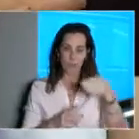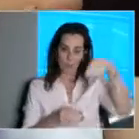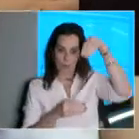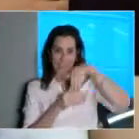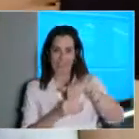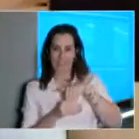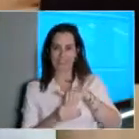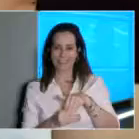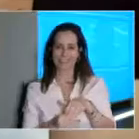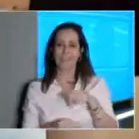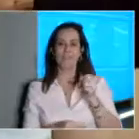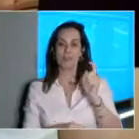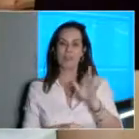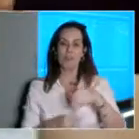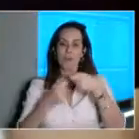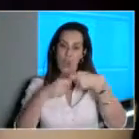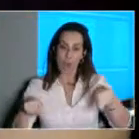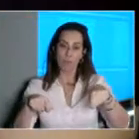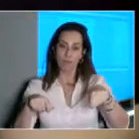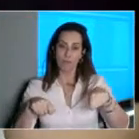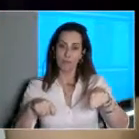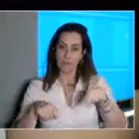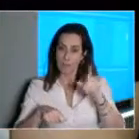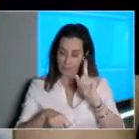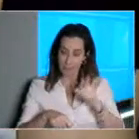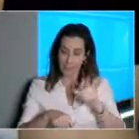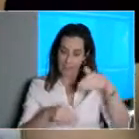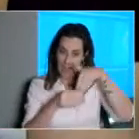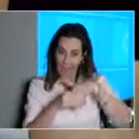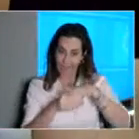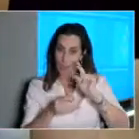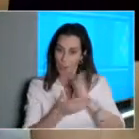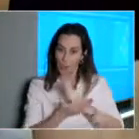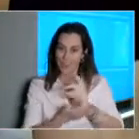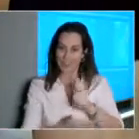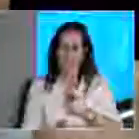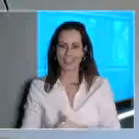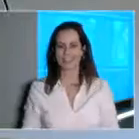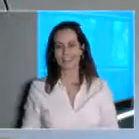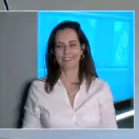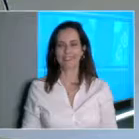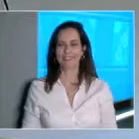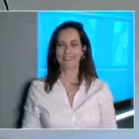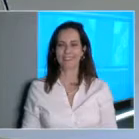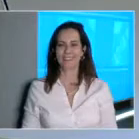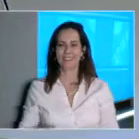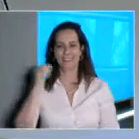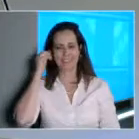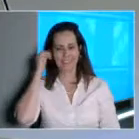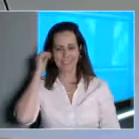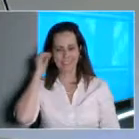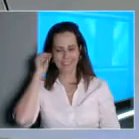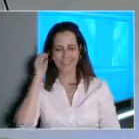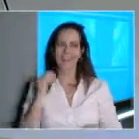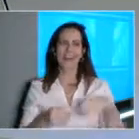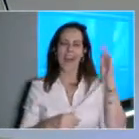שלוקחים, ואם צריך, אז משלמים בכסף מזומן. צריך להחזיק את זה בכיס ולהיות מוכן לשלם. יובל, הסרטון הזה עורר